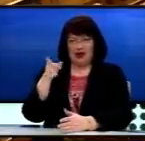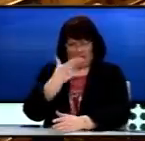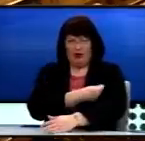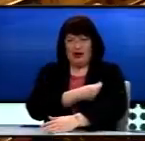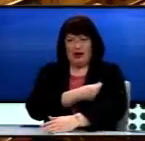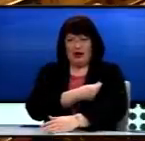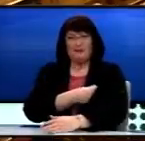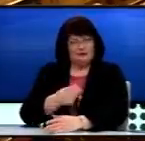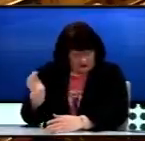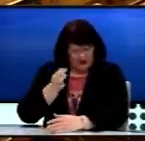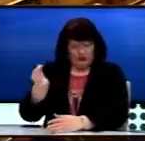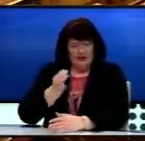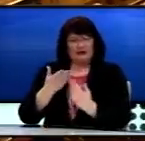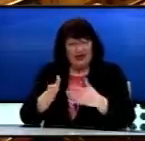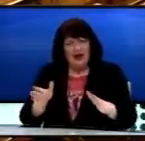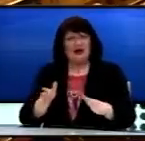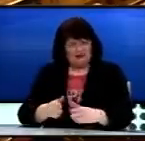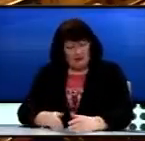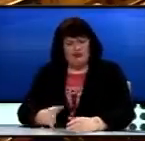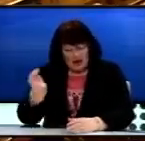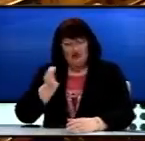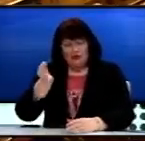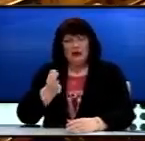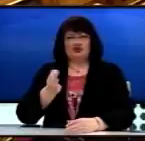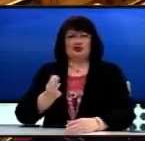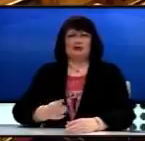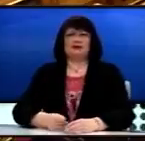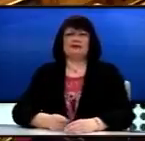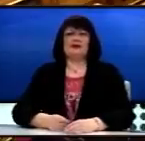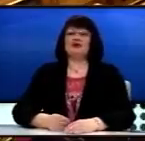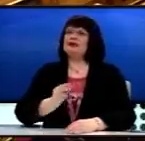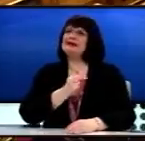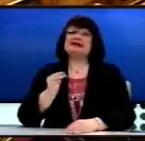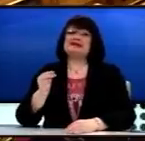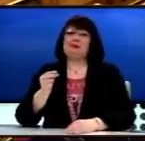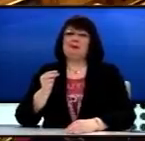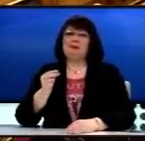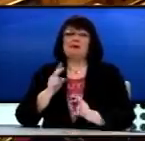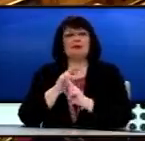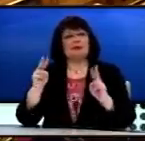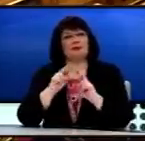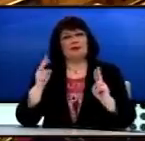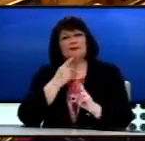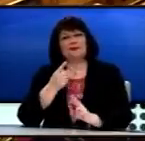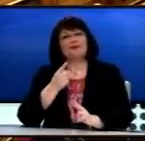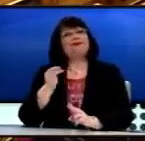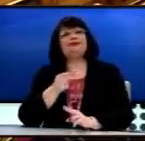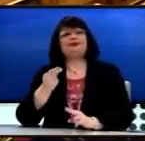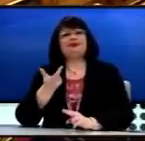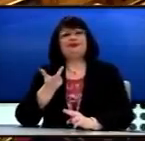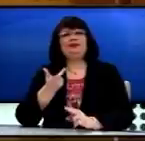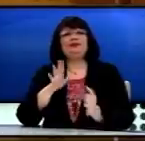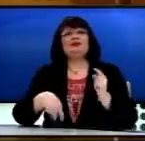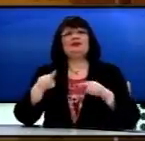η επιλογή αυτή, να το πείτε ευθέως, ναι, πρέπει να αγοράσουμε εμβόλια από τη Ρωσία. Τι θα σήμαινε αυτό, να το ξεκαθαρίσουμε? Θα σήμαινε ότι